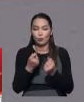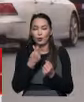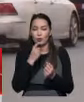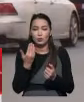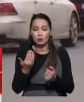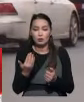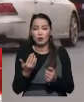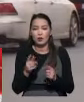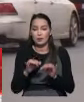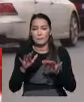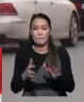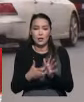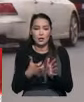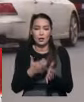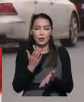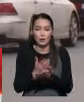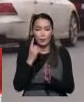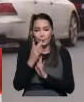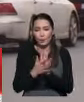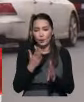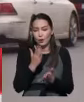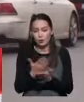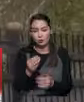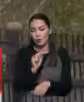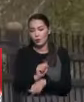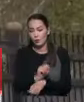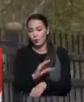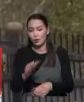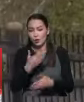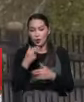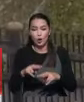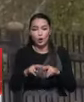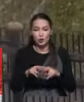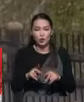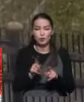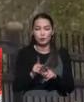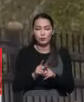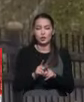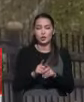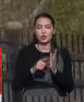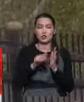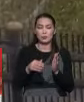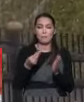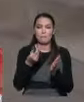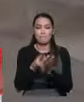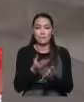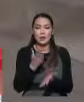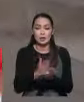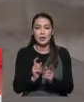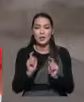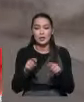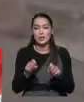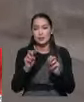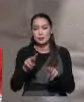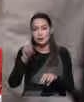орын жетпейтіні түсінікті. Тіпті кейбір жерде ондай тұрақ жоқ. Қазір ел ортада 7000-нан астам ақылы тұрақ бар. Оның бәрінде бірдей арнайы белгі жоқ